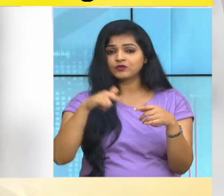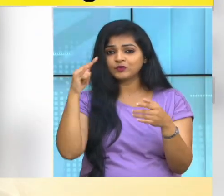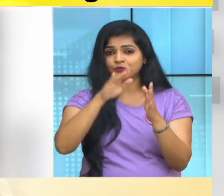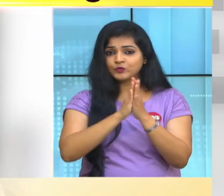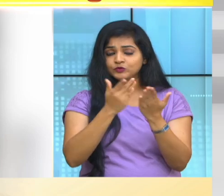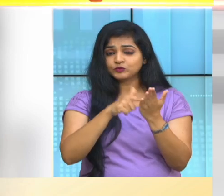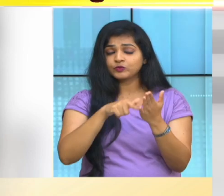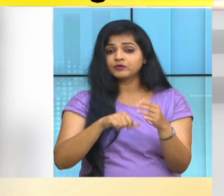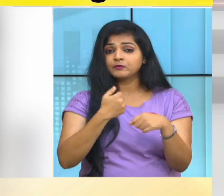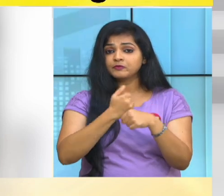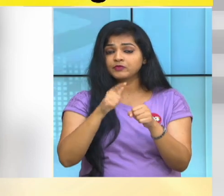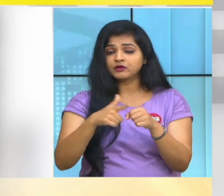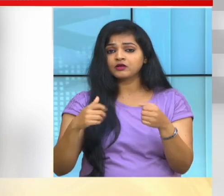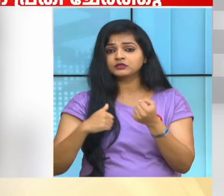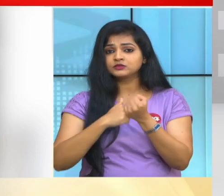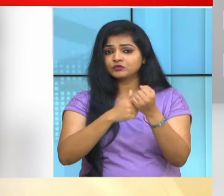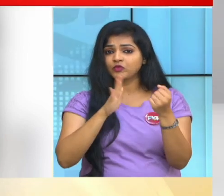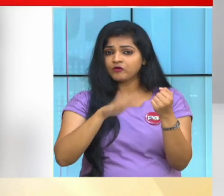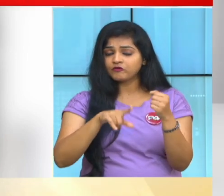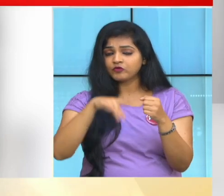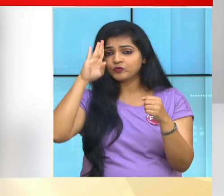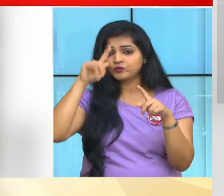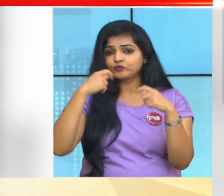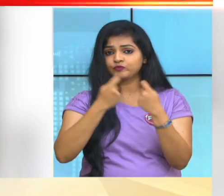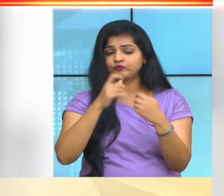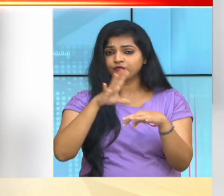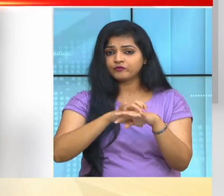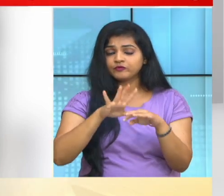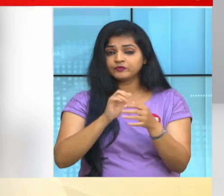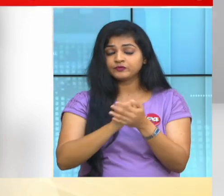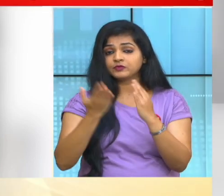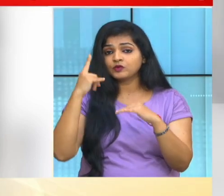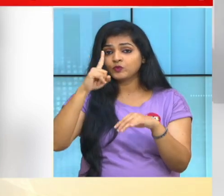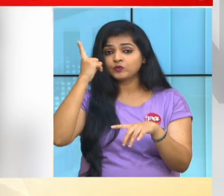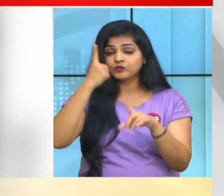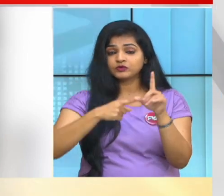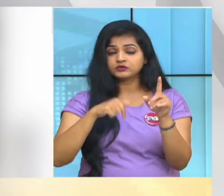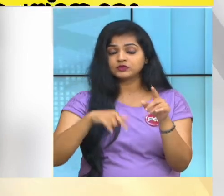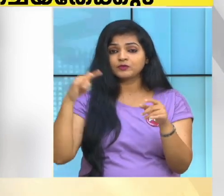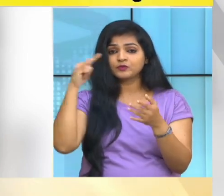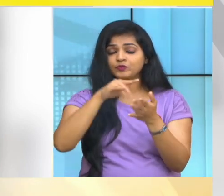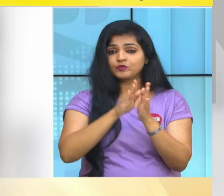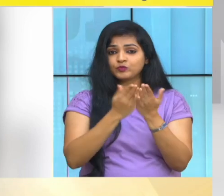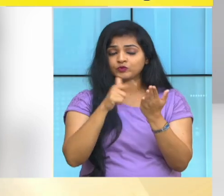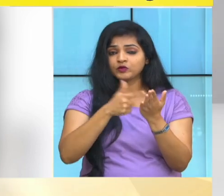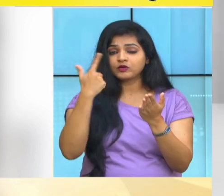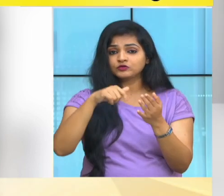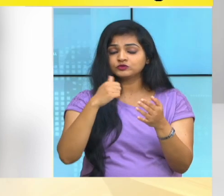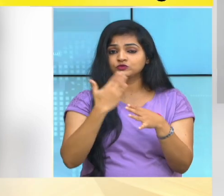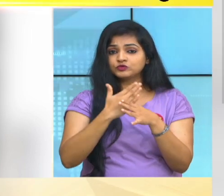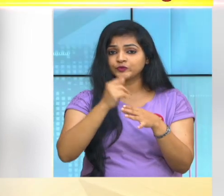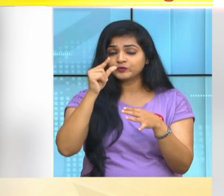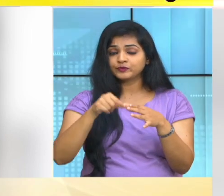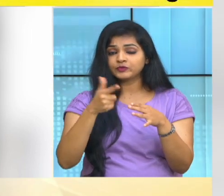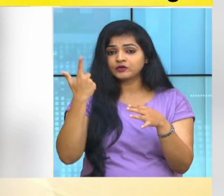ചെയ്തതെന്നുള്ള കണ്ടെത്തൽ പോലീസിനെ സംബന്ധിച്ചിട്ടുണ്ട്. മാത്രവുമല്ല, ഇയാൾ മുൻപ് 1 വർഷം പാസ്പോർട്ട് വിഭാഗത്തിൽ ജോലി ചെയ്ത കഴക്കൂട്ടം പോലീസ്